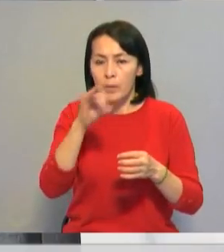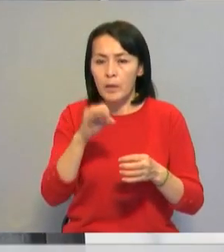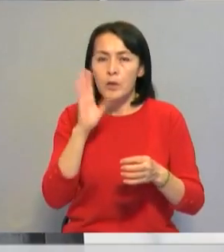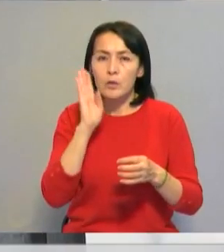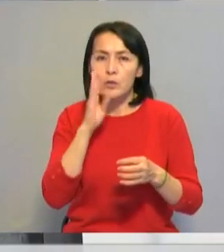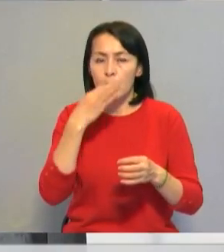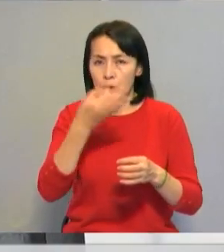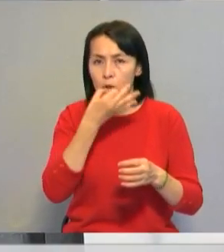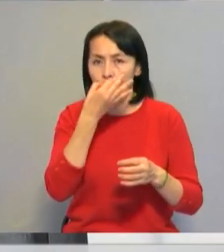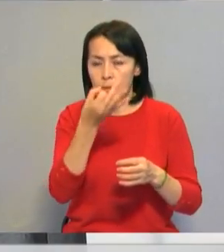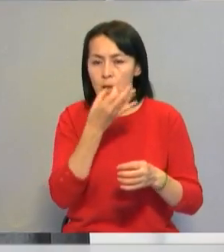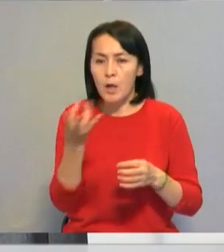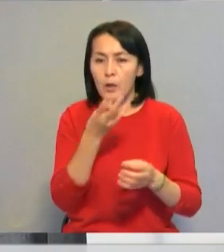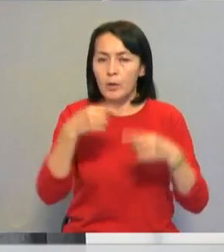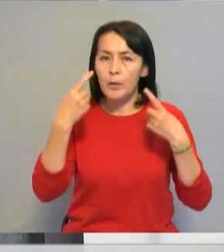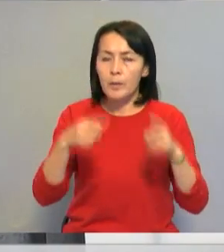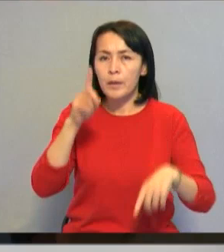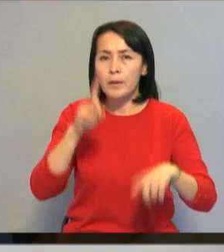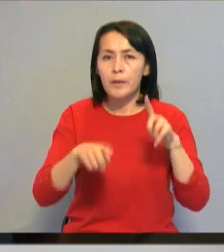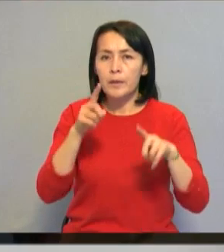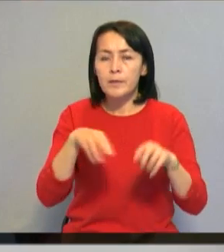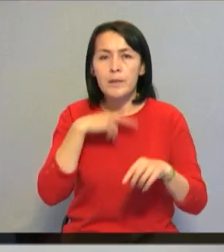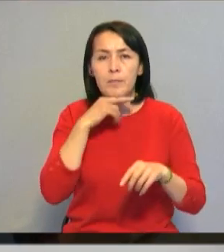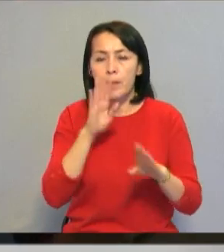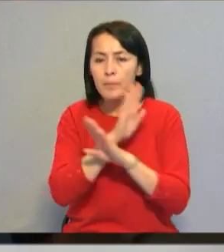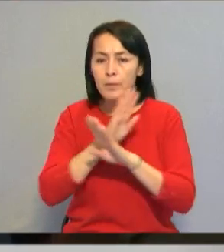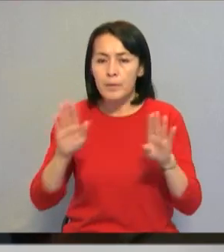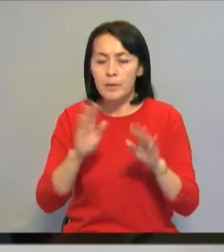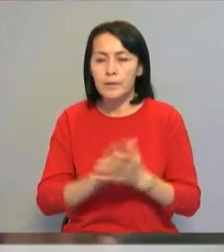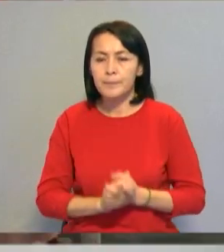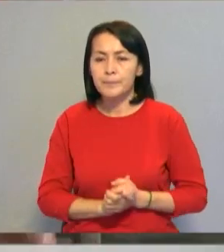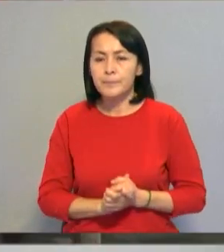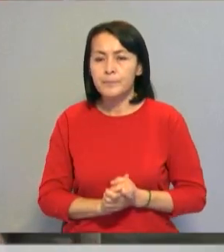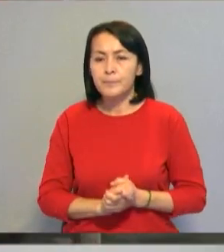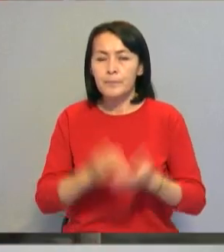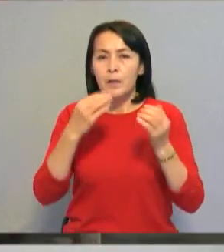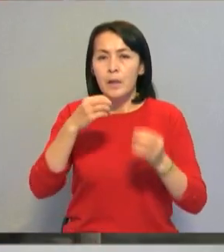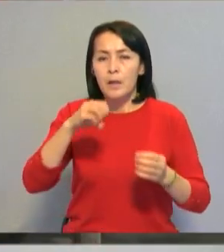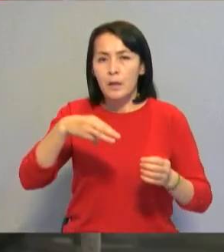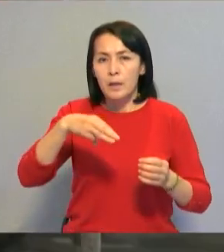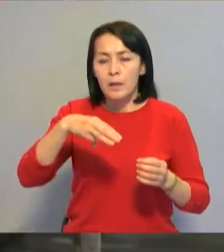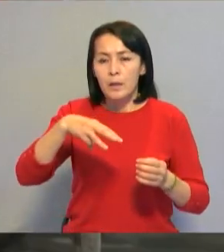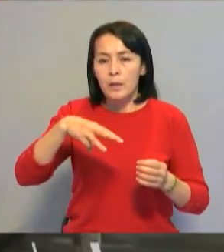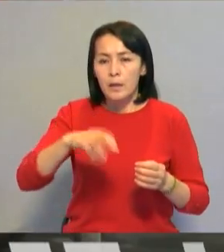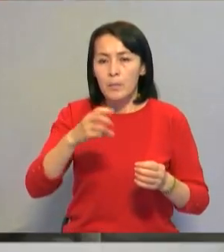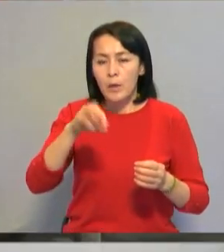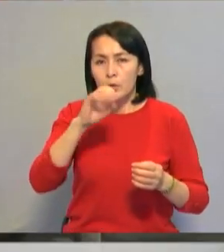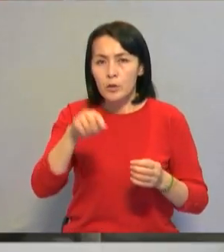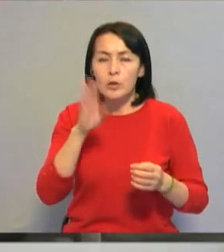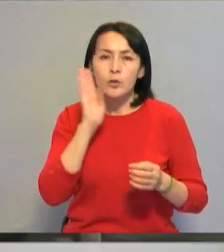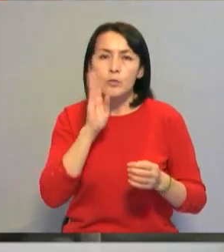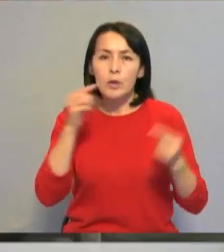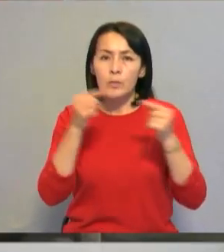суына жауапкершілікпен қарау керек, бірақ кейбірі мән бермей жатады дейді ол. Мынау мотор жағында жаңалдегендей суларын